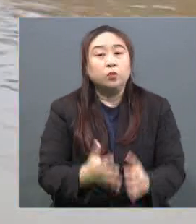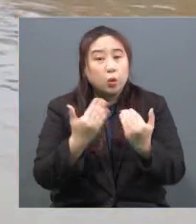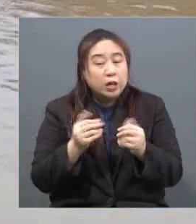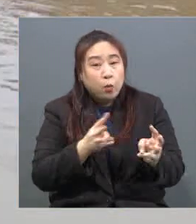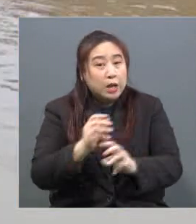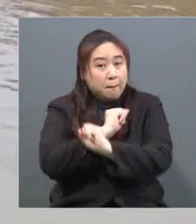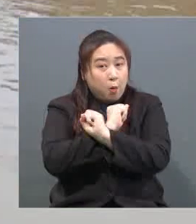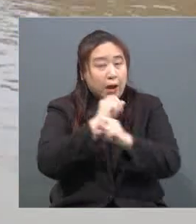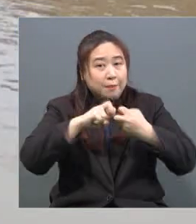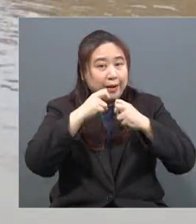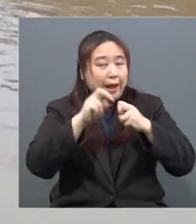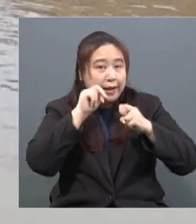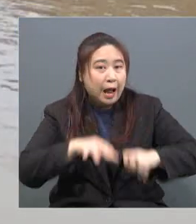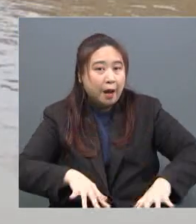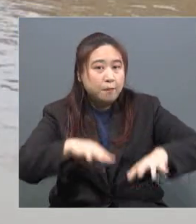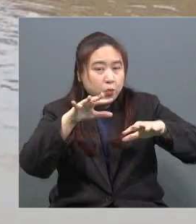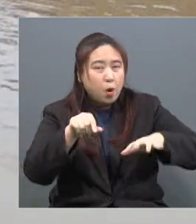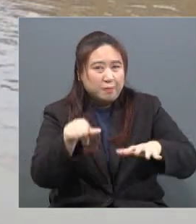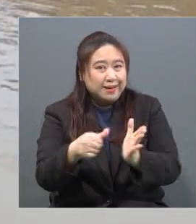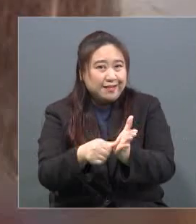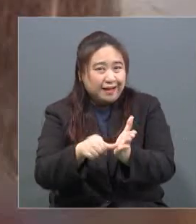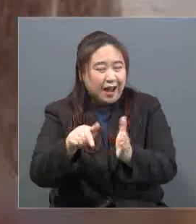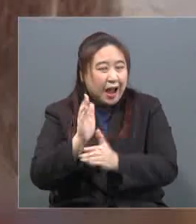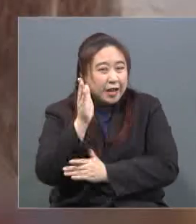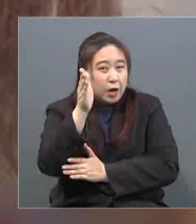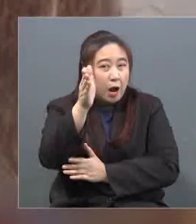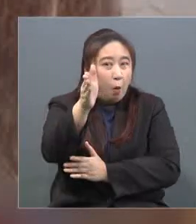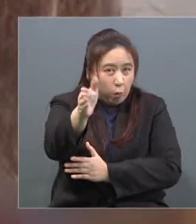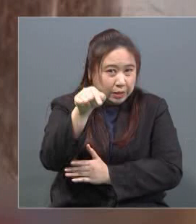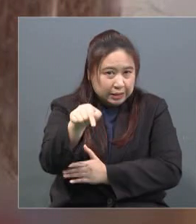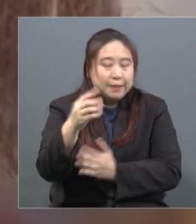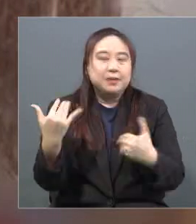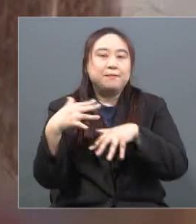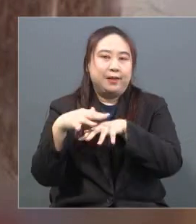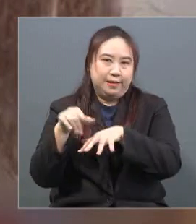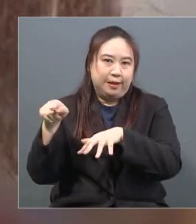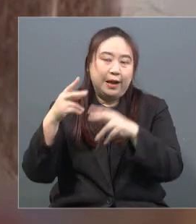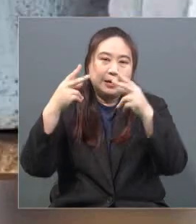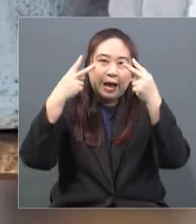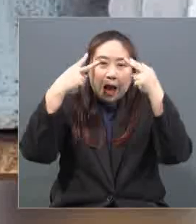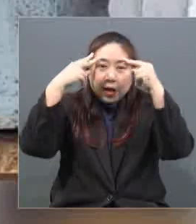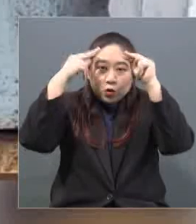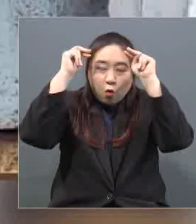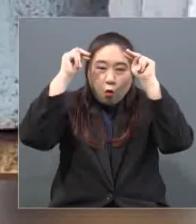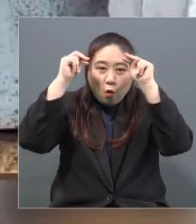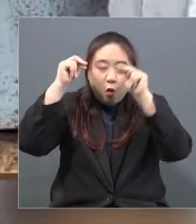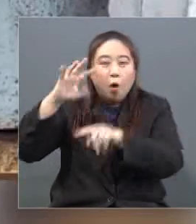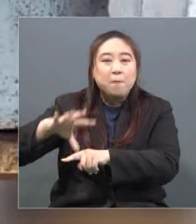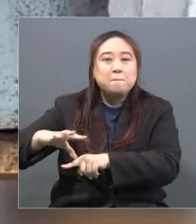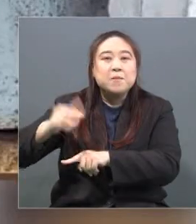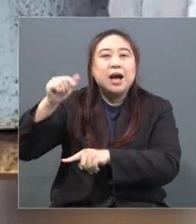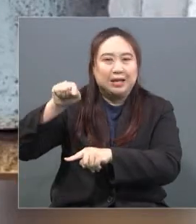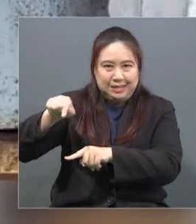องกันแล้วก็แก้ไขปัญหาน้ำท่วมขังมอเตอร์เวย์ในระยะยาวมีการประสานค่ะให้นายกเทศมนตรีนครเจ้าพระยาสุร